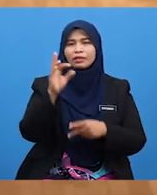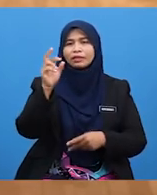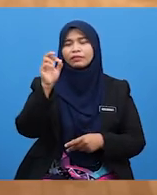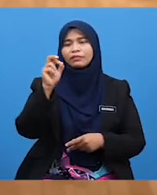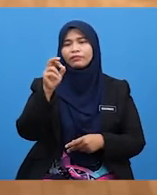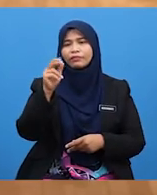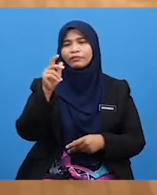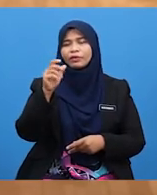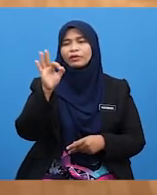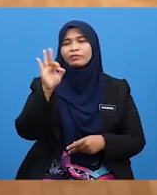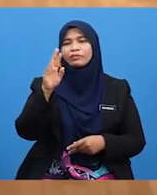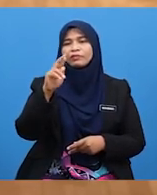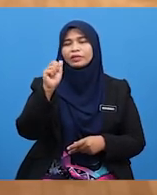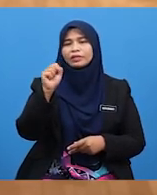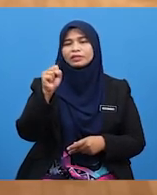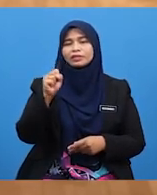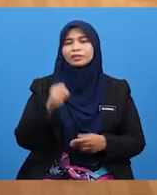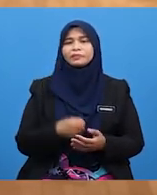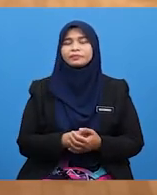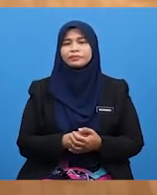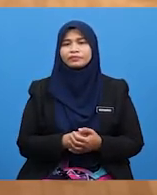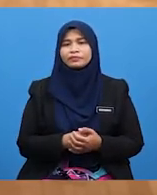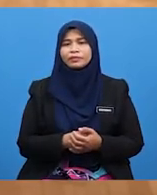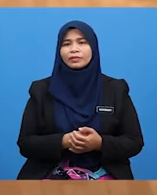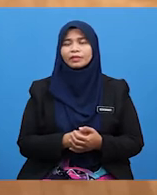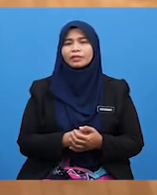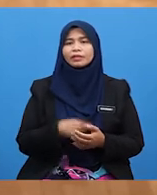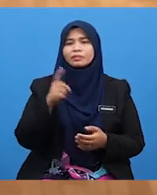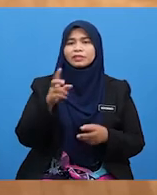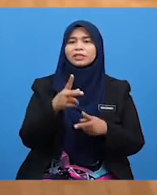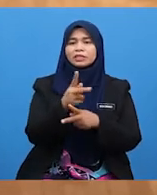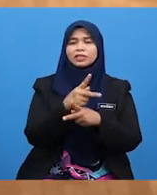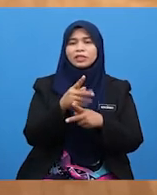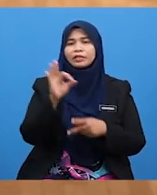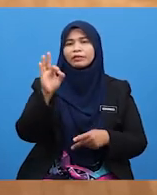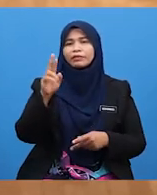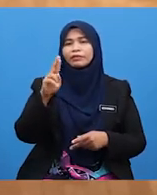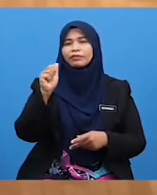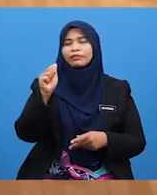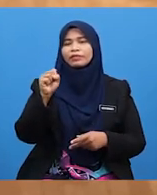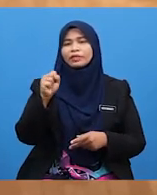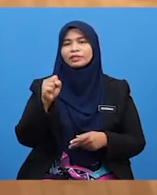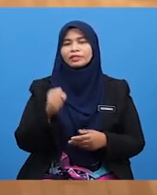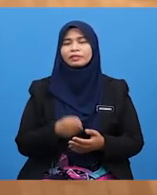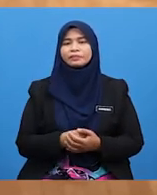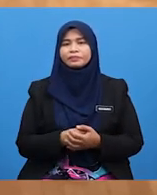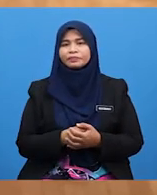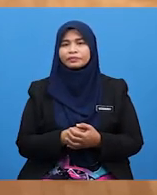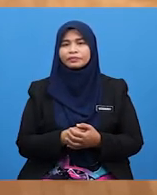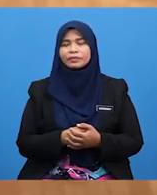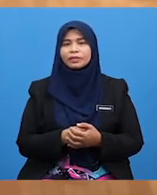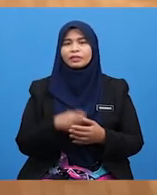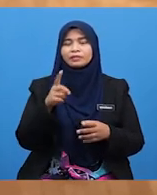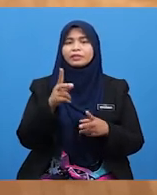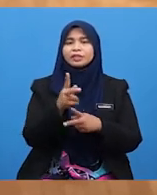nyanyian. Kerana dalam nyanyian Melayu asli ni, kita mestilah jaga frasa kita. Kita tak nak kita punya perkataan tu terpotong-potong. Kita